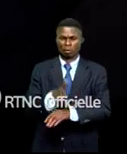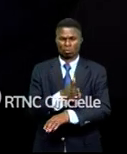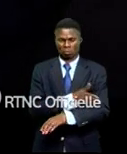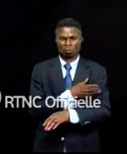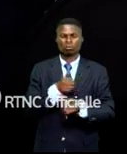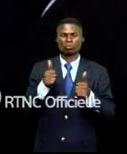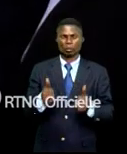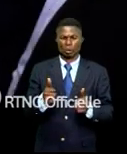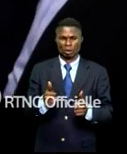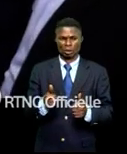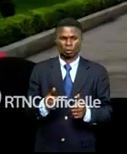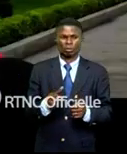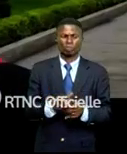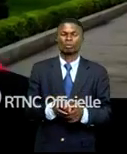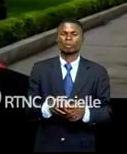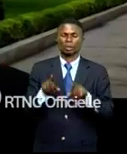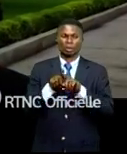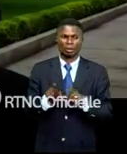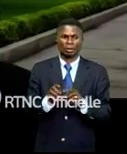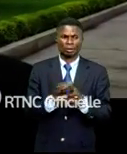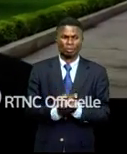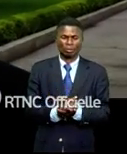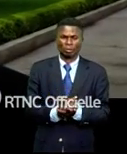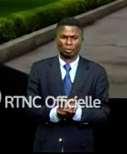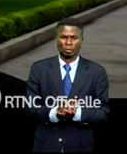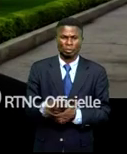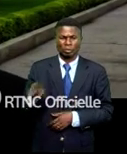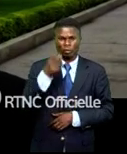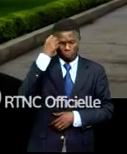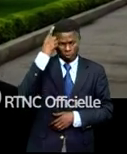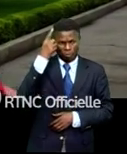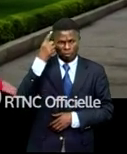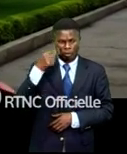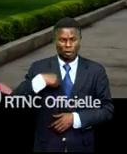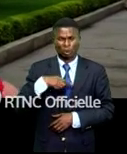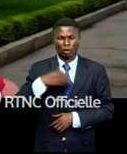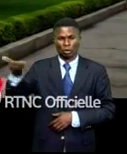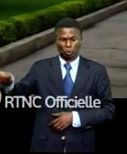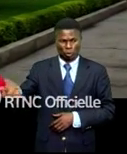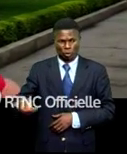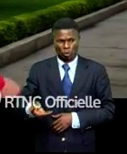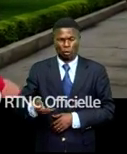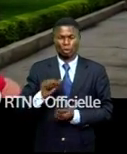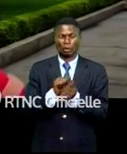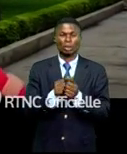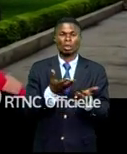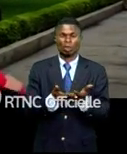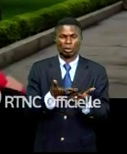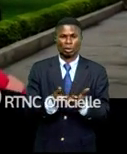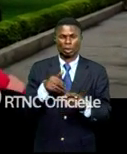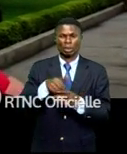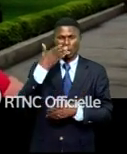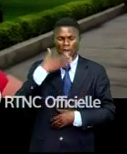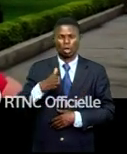passer très bien. C'est un sentiment de gratitude. Vous comprenez que des fois, nous recevons des pareilles circonstances.